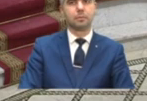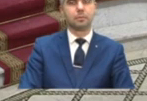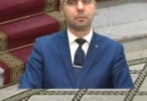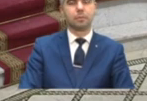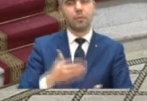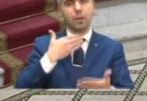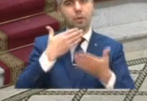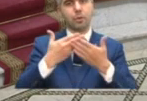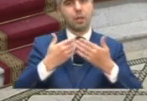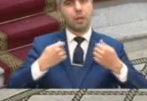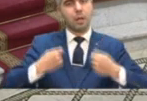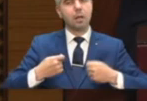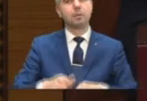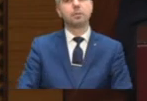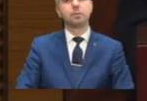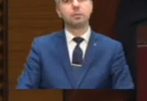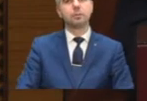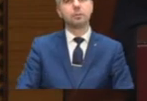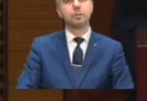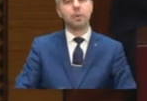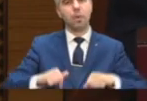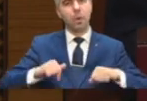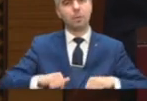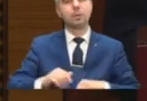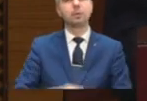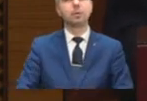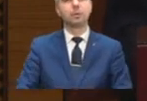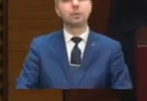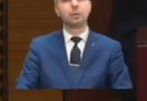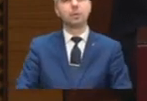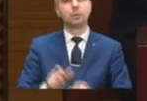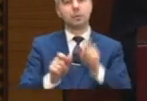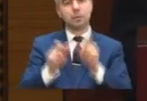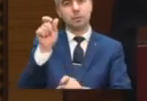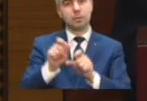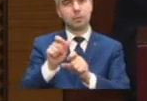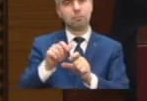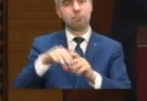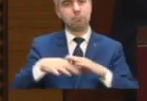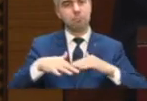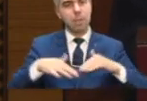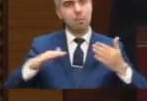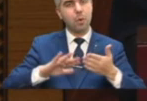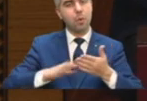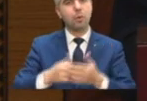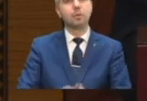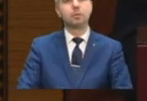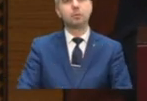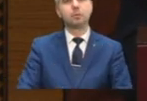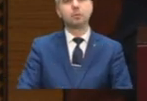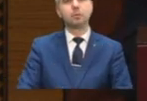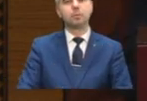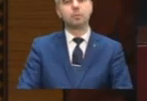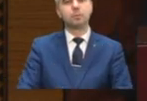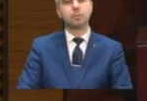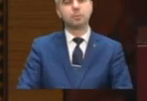شكرا السيدة الرئيسة، السيد الوزير، السادة الزملاء، السيدات الزميلات،